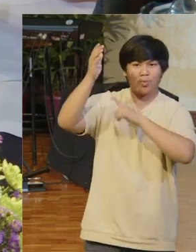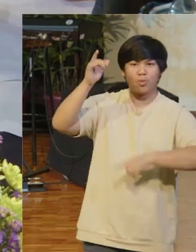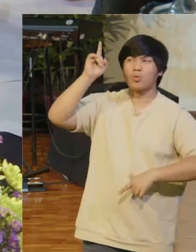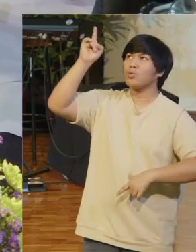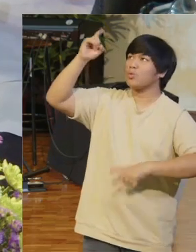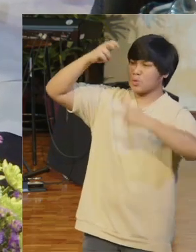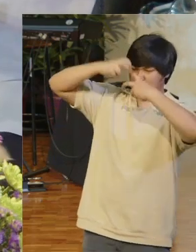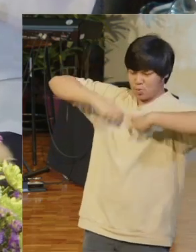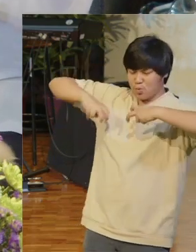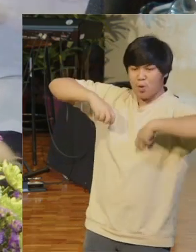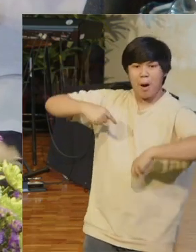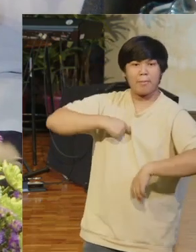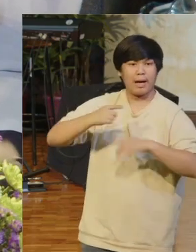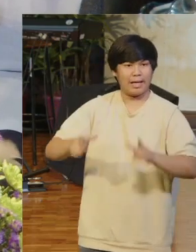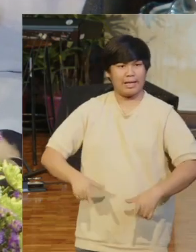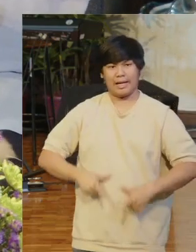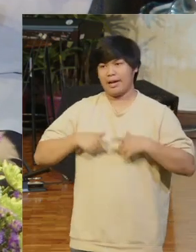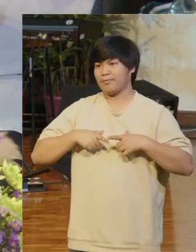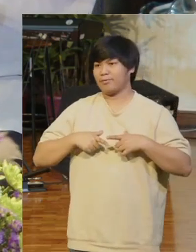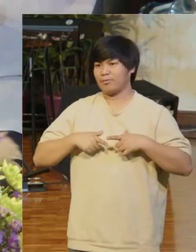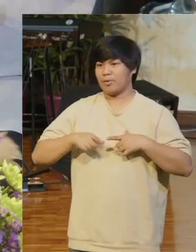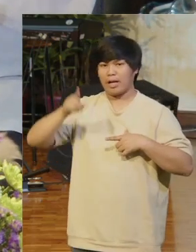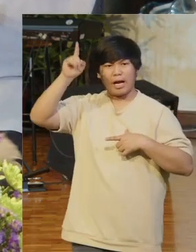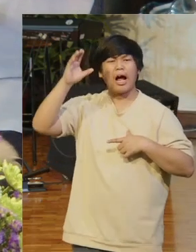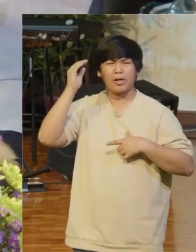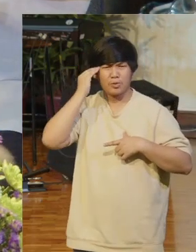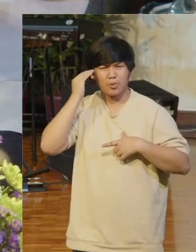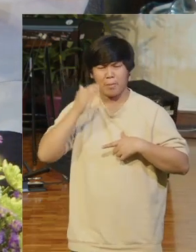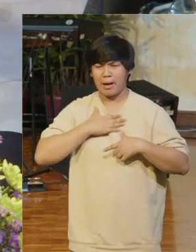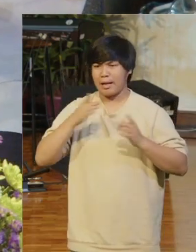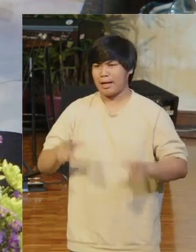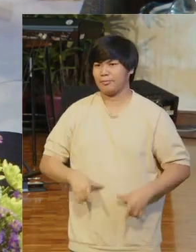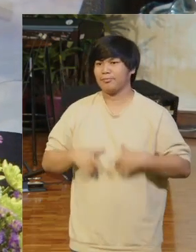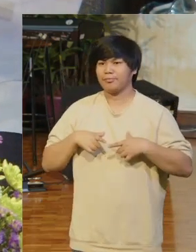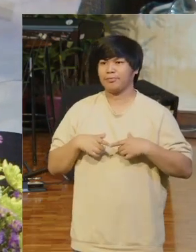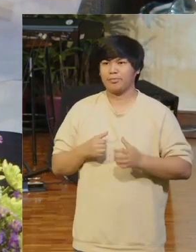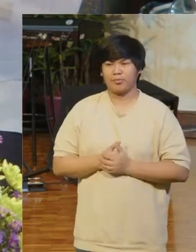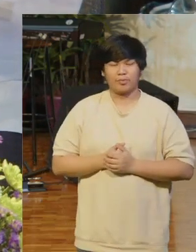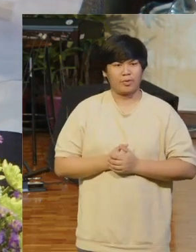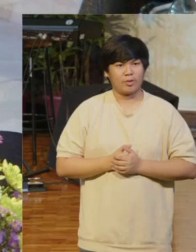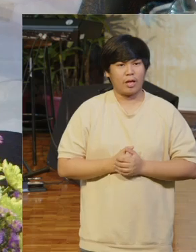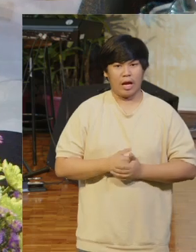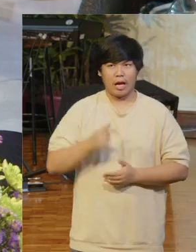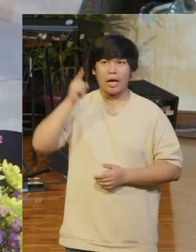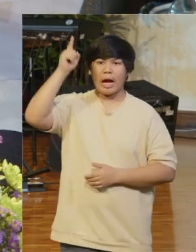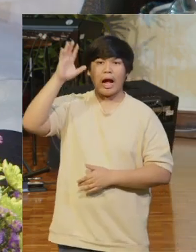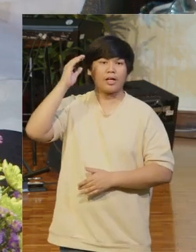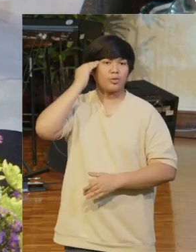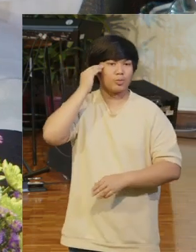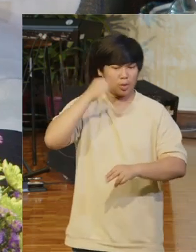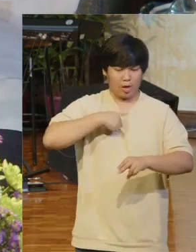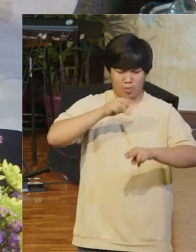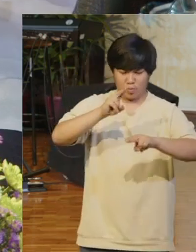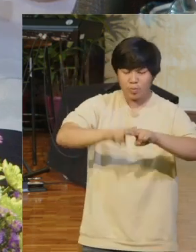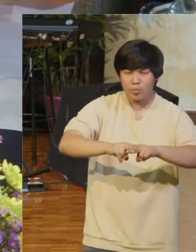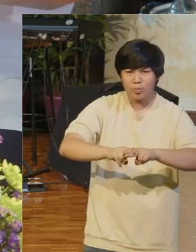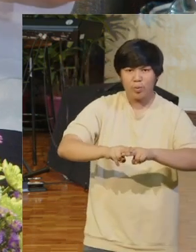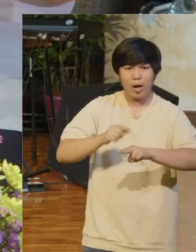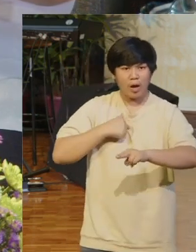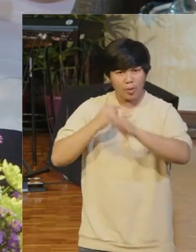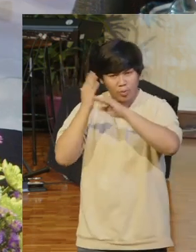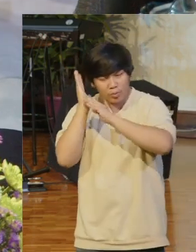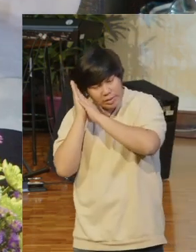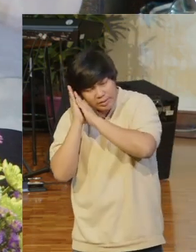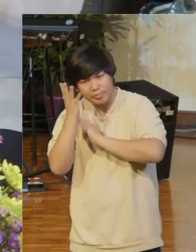searched me and known me. Kasabi ng ibang verses, you know when I sit down and when I rise up, you discern my